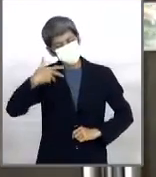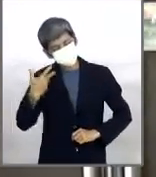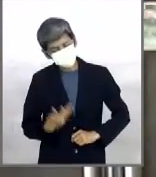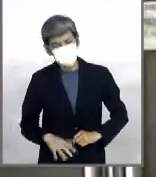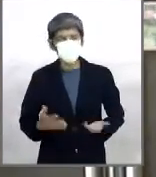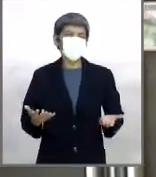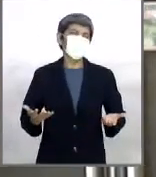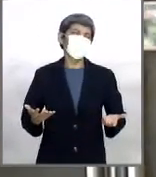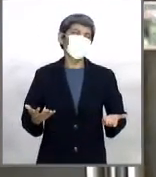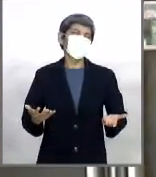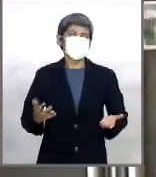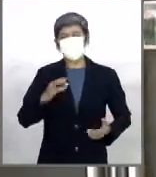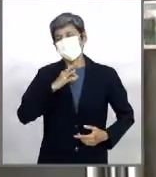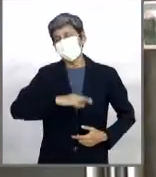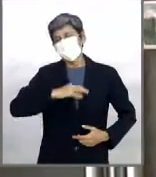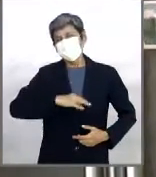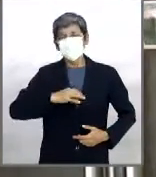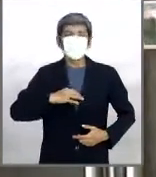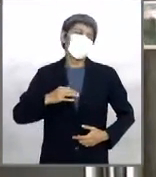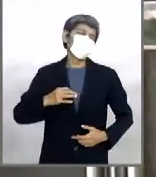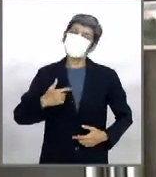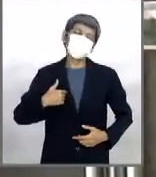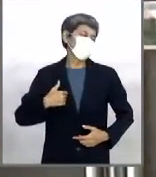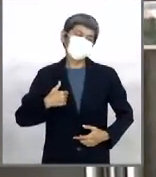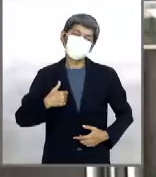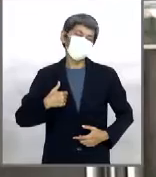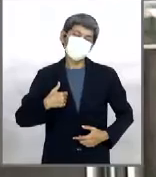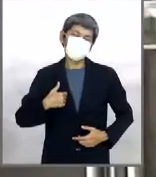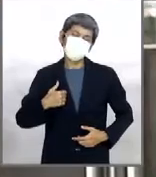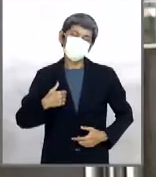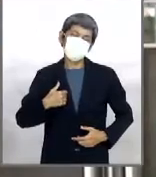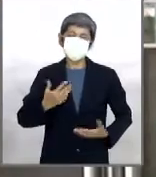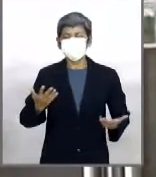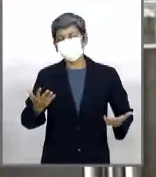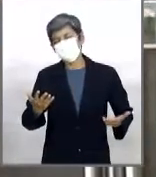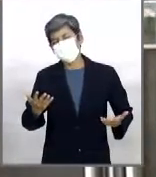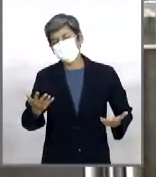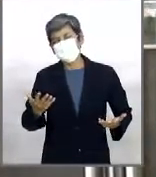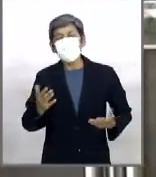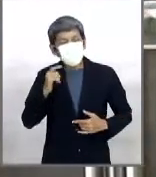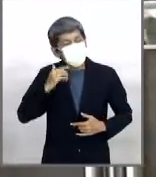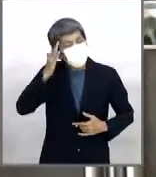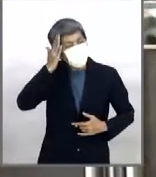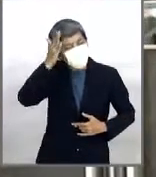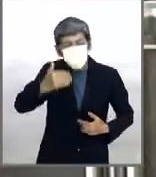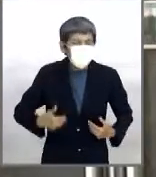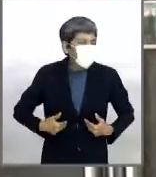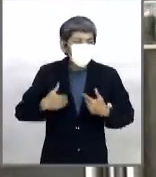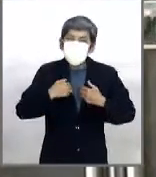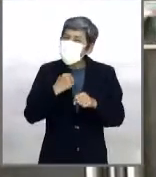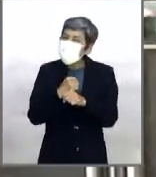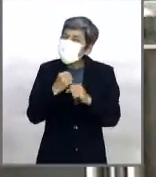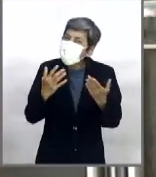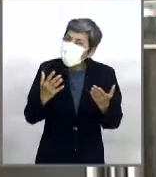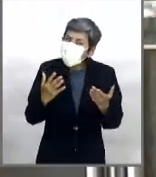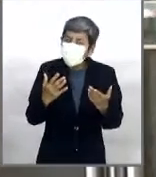ท้หรือว่ารู้สึกว่าโอ้ฉันอยากจะรู้จังเลยว่าต่อไปนี้ฉันจะใช้ชีวิตอย่างไร